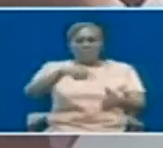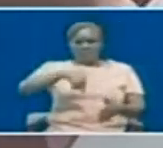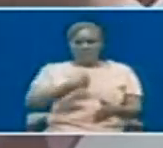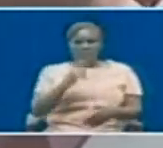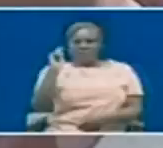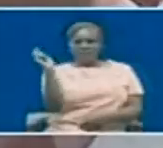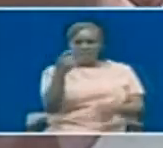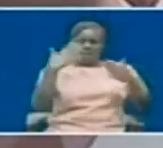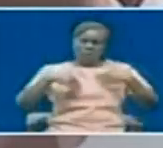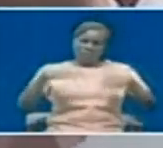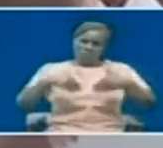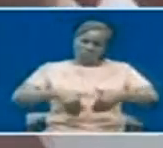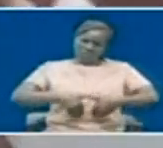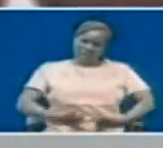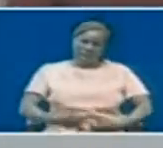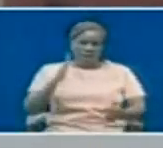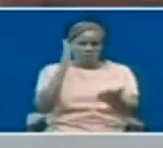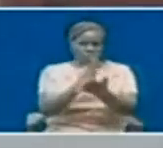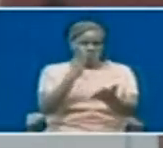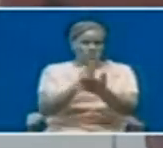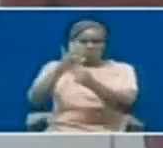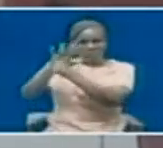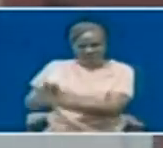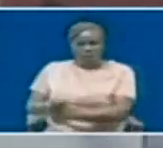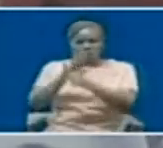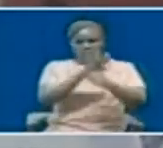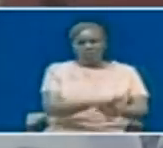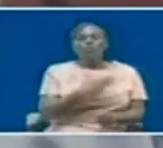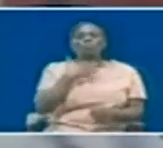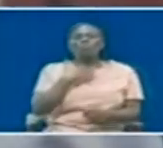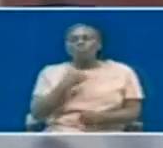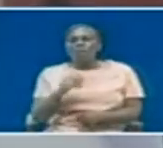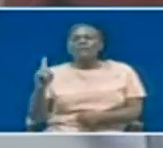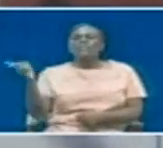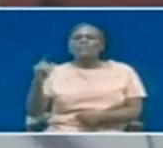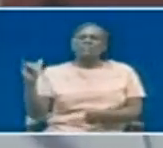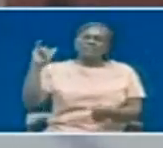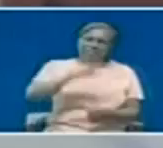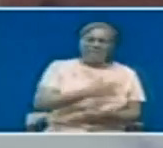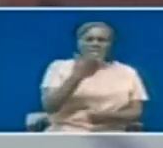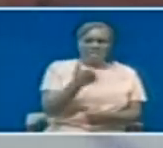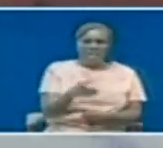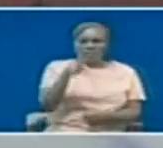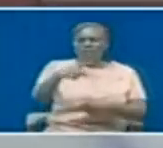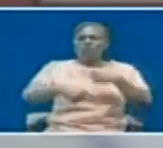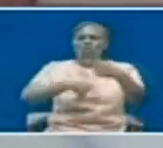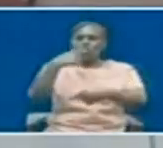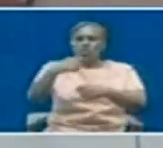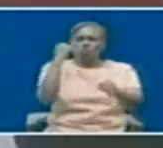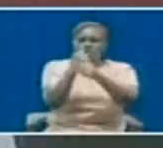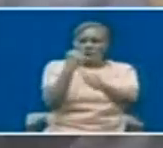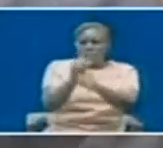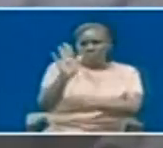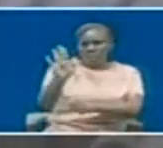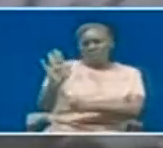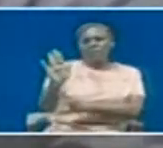Wakenya tumechoka na udhalimu wa aina hii, na tunataka rais wetu abakie na sisi hapa ili aendeleze kazi yake ya